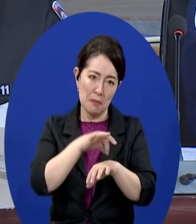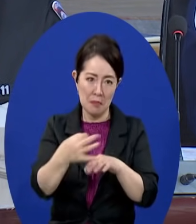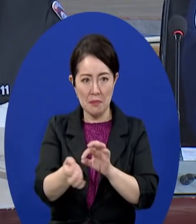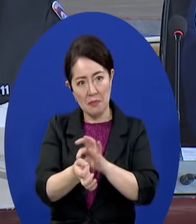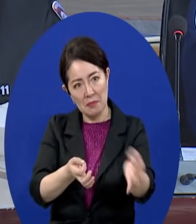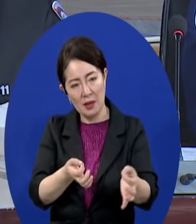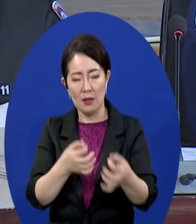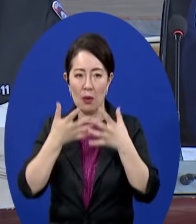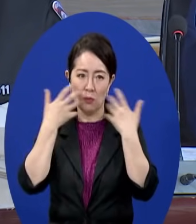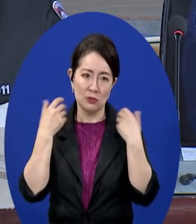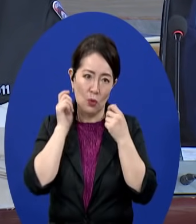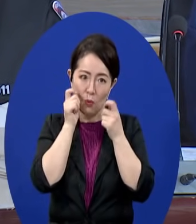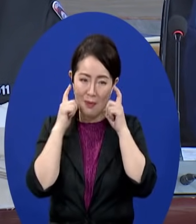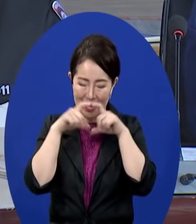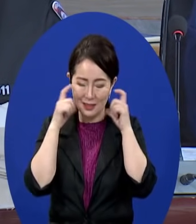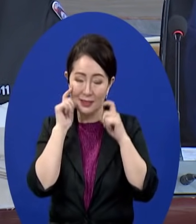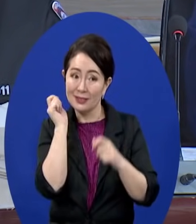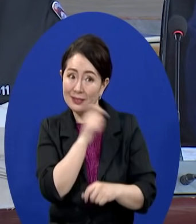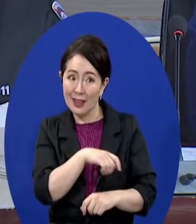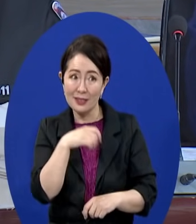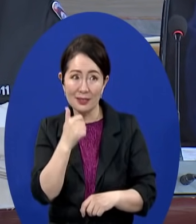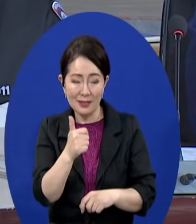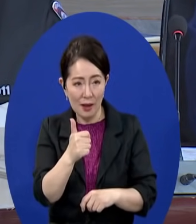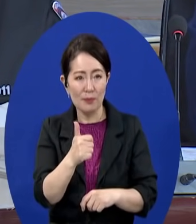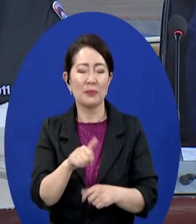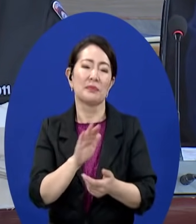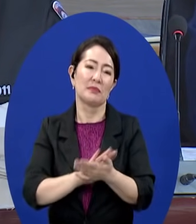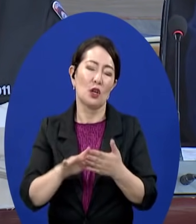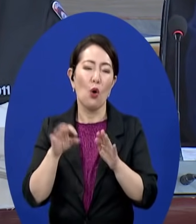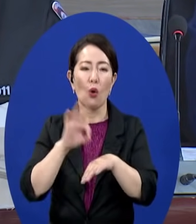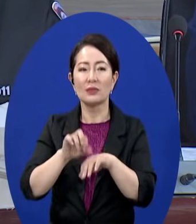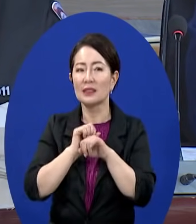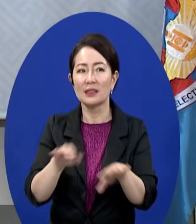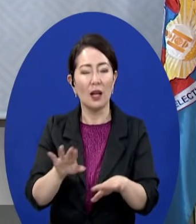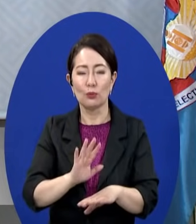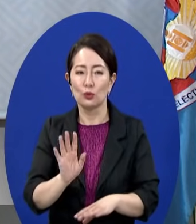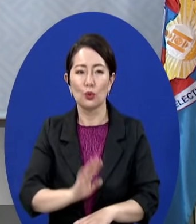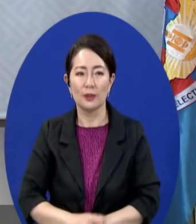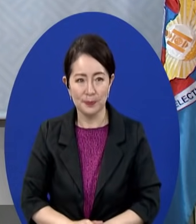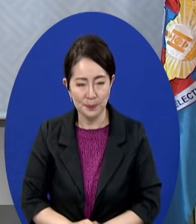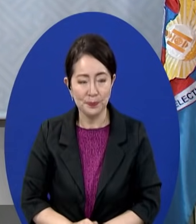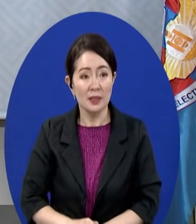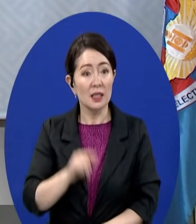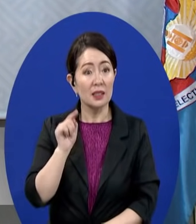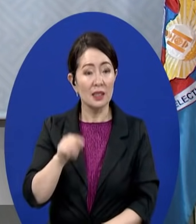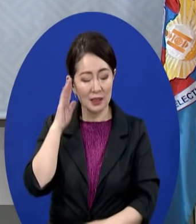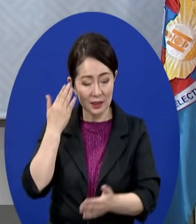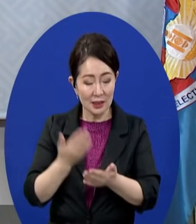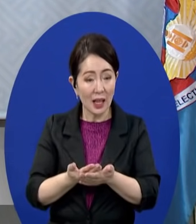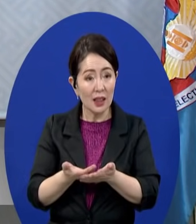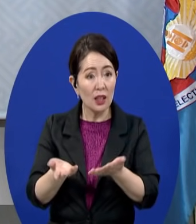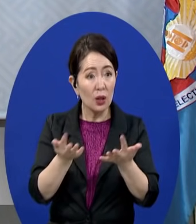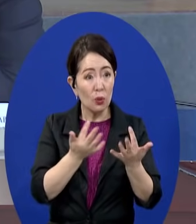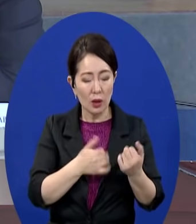тайлаад дэглэмээ сайн барьчих юм бол энэгээр халдвар дамжих одоо эрсдэл байхгүй гэж үзэж байгаа. Санал хураалтын өдөр баруун аймагуудаар